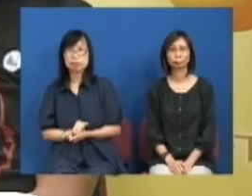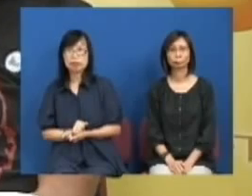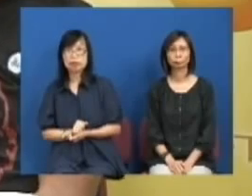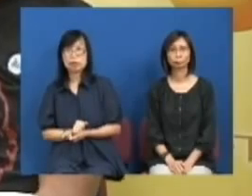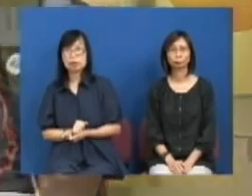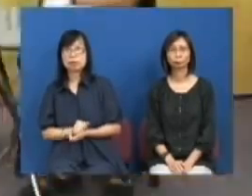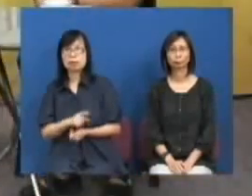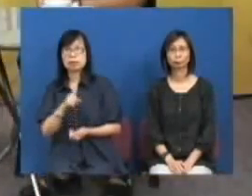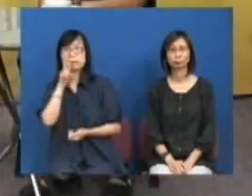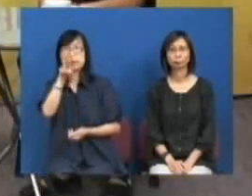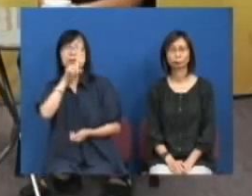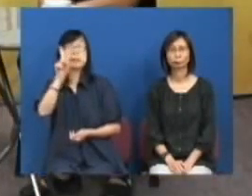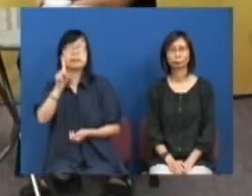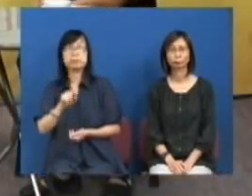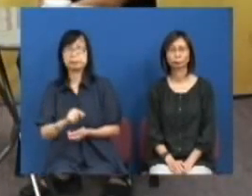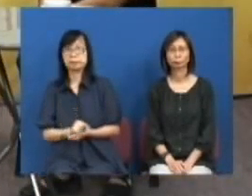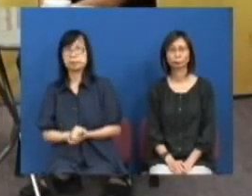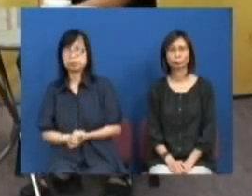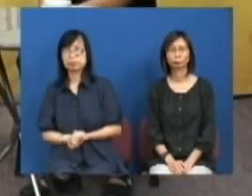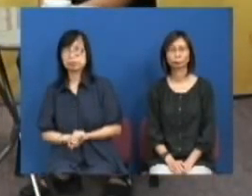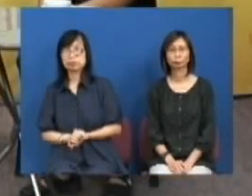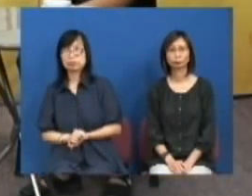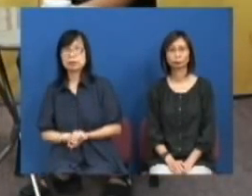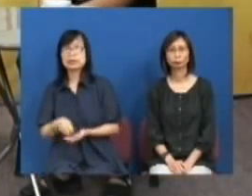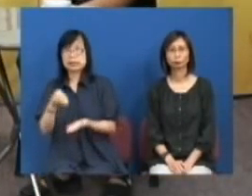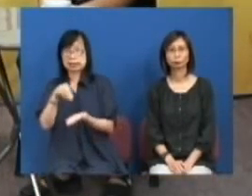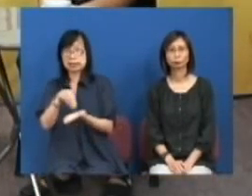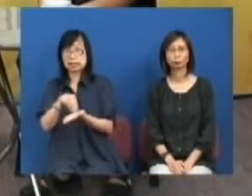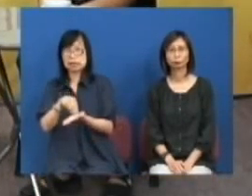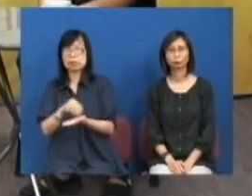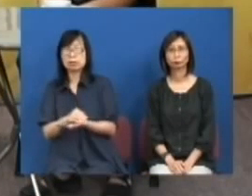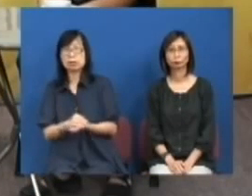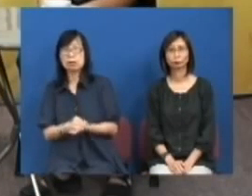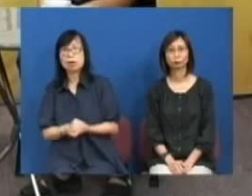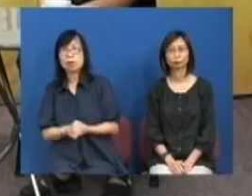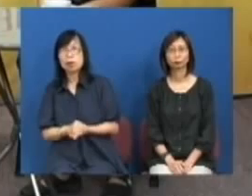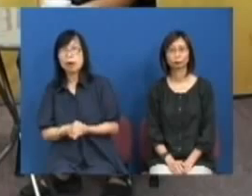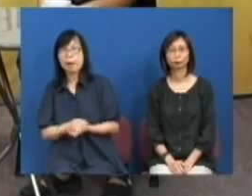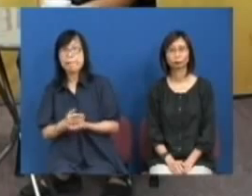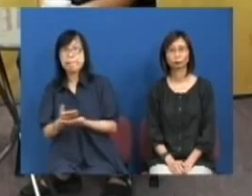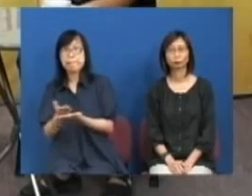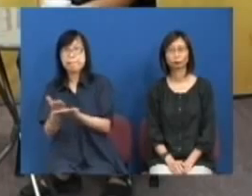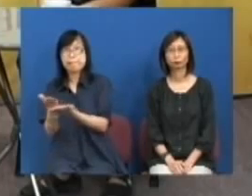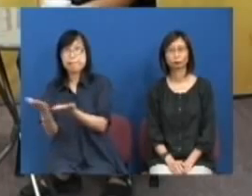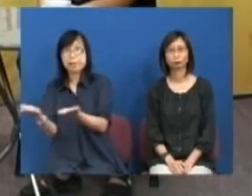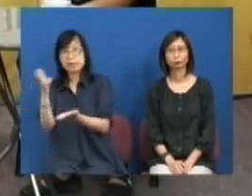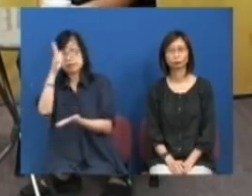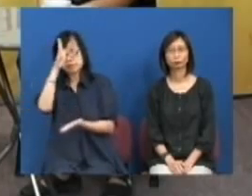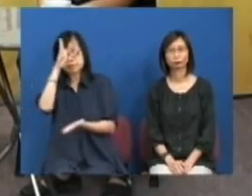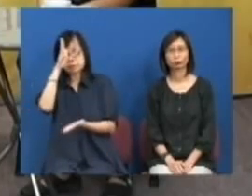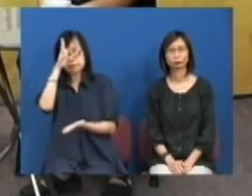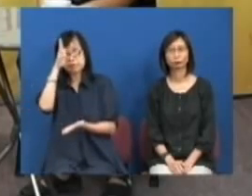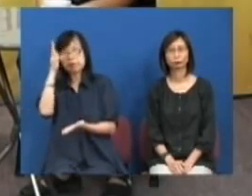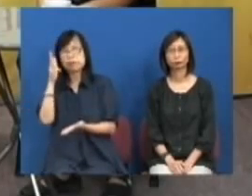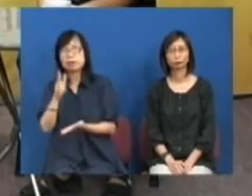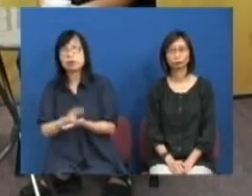看看怎樣吧，我就真的就是 你一定是會被政府玩